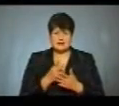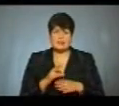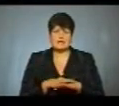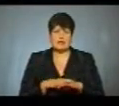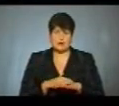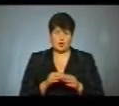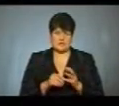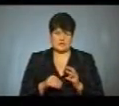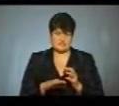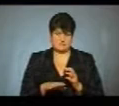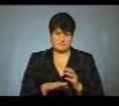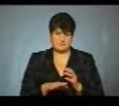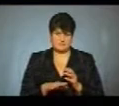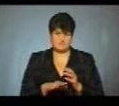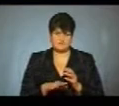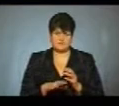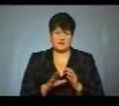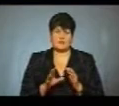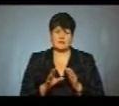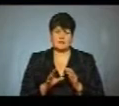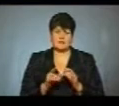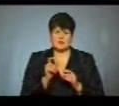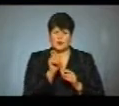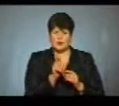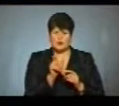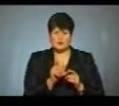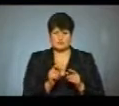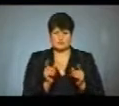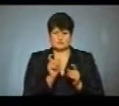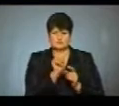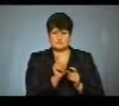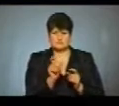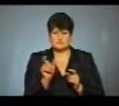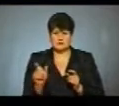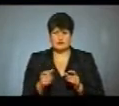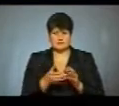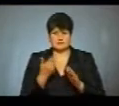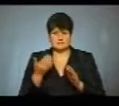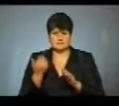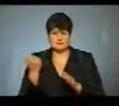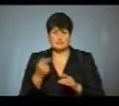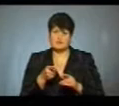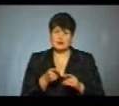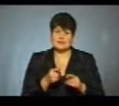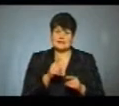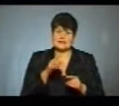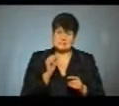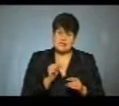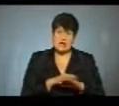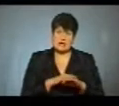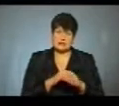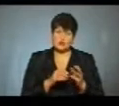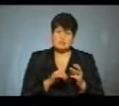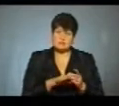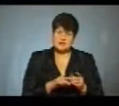землі? Вириваються окремі тези, виривається окремий контекст. Ви за ринок землі чи ви проти ринку землі? За який